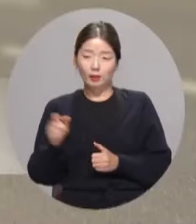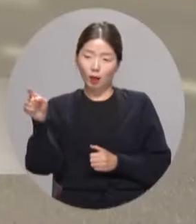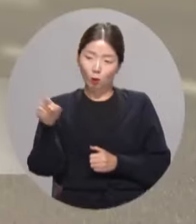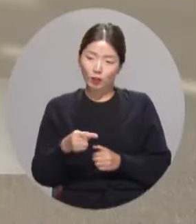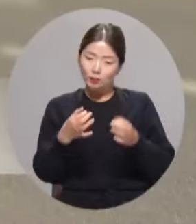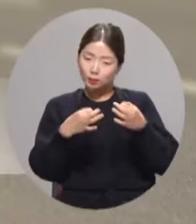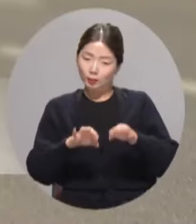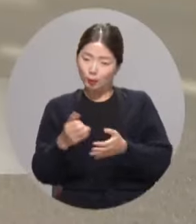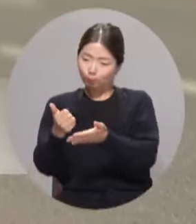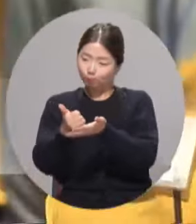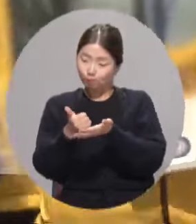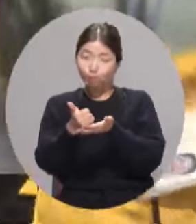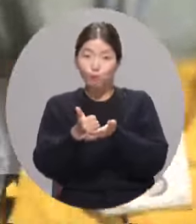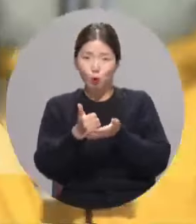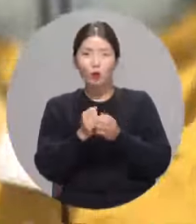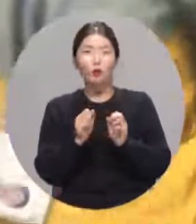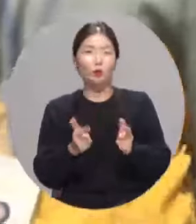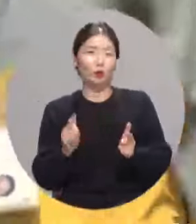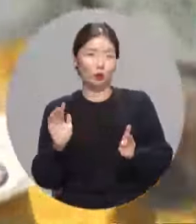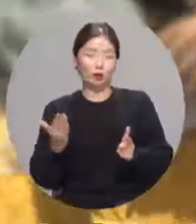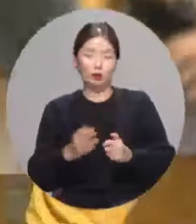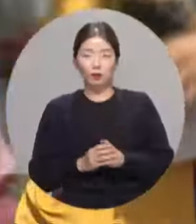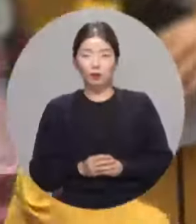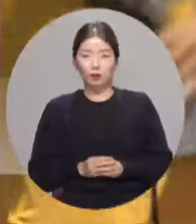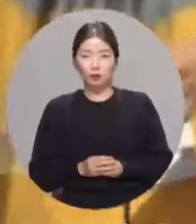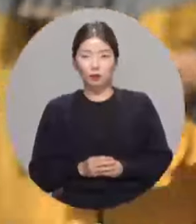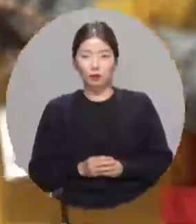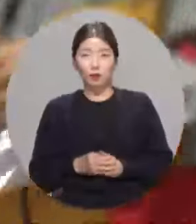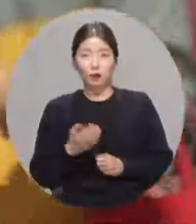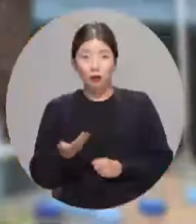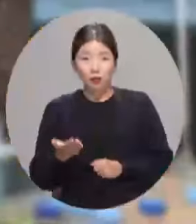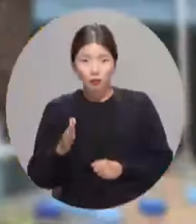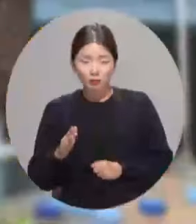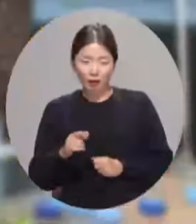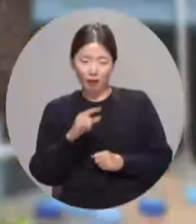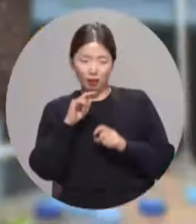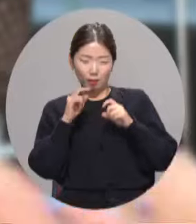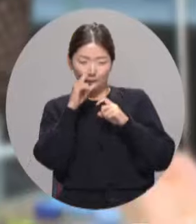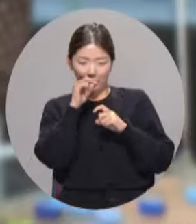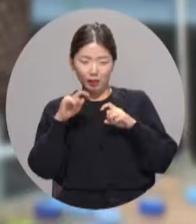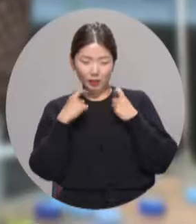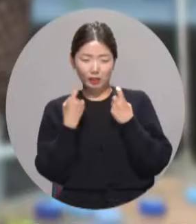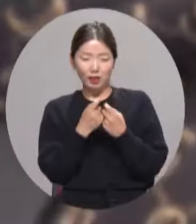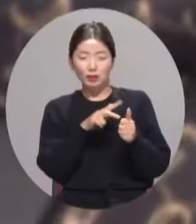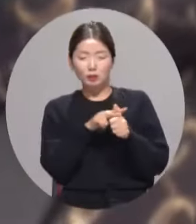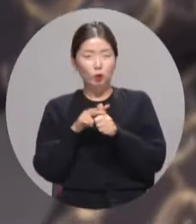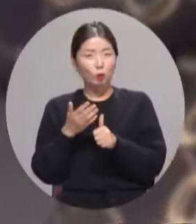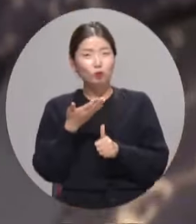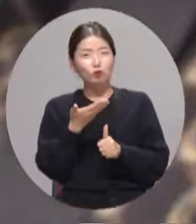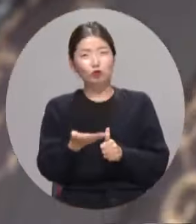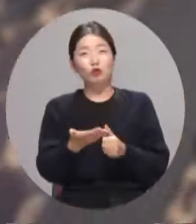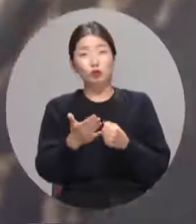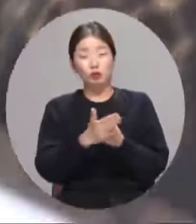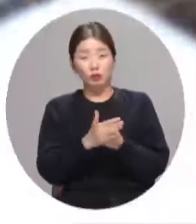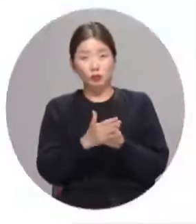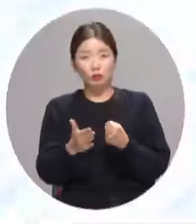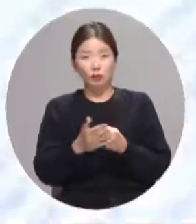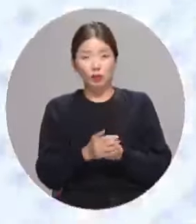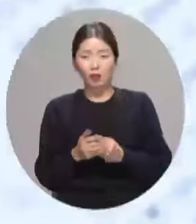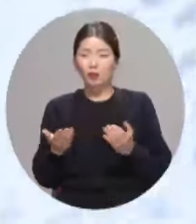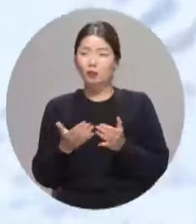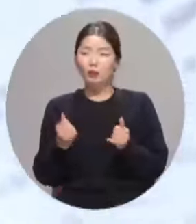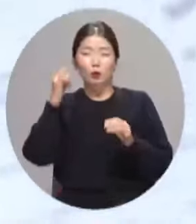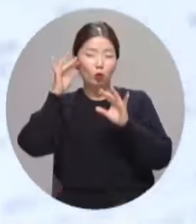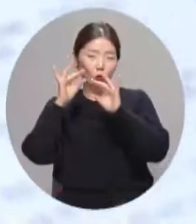한꺼번에 은행 고객으로 유치할 기회가 생긴 겁니다. 다만 민감한 개인 금융 정보를 제공하는 일이어서